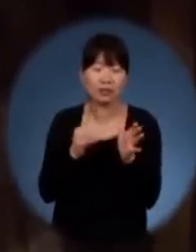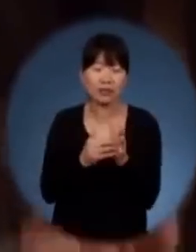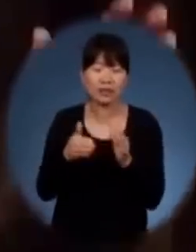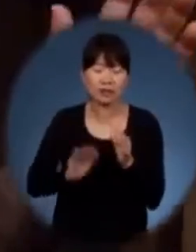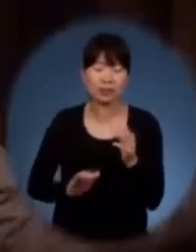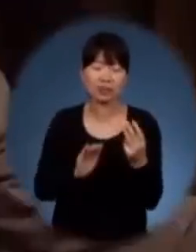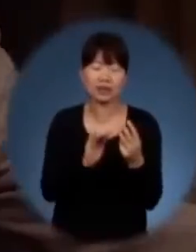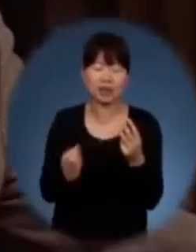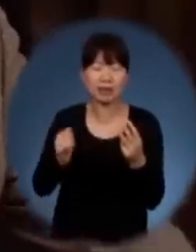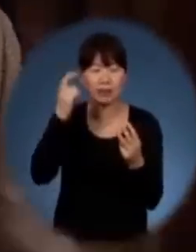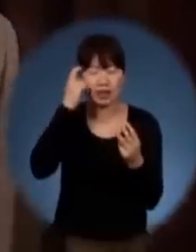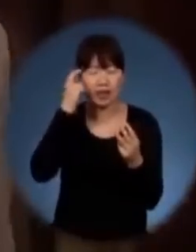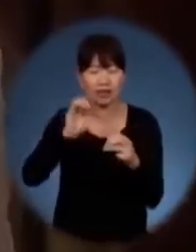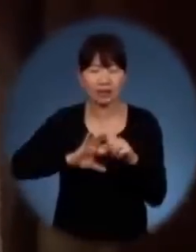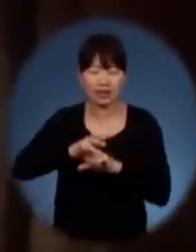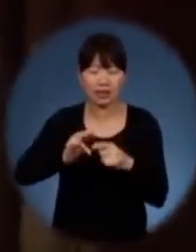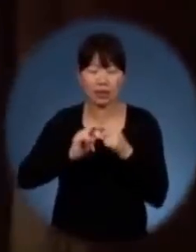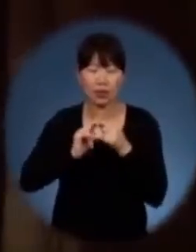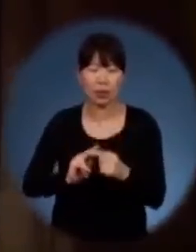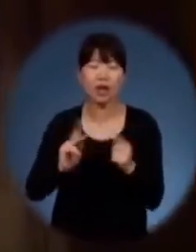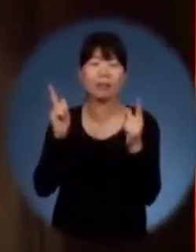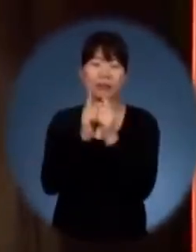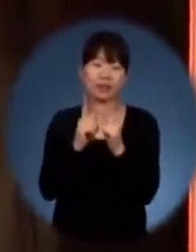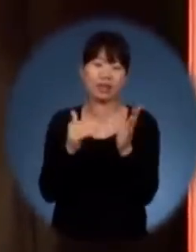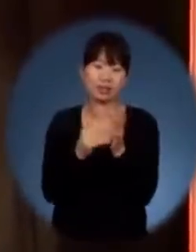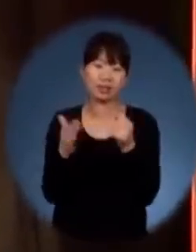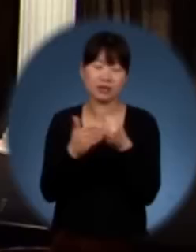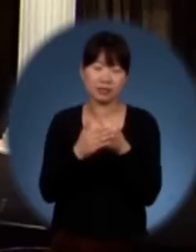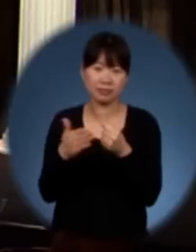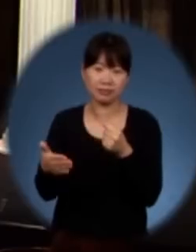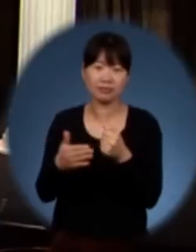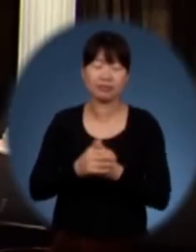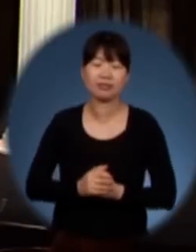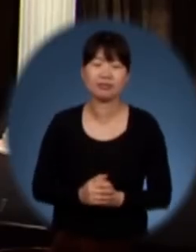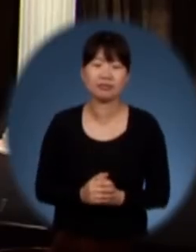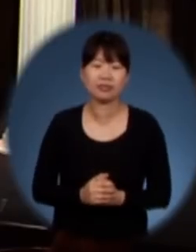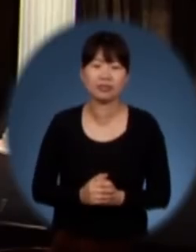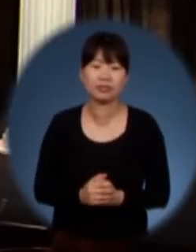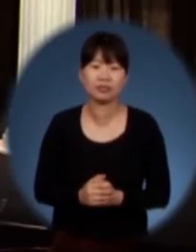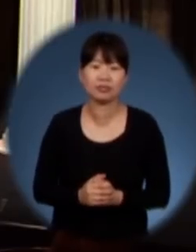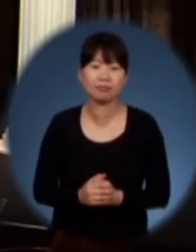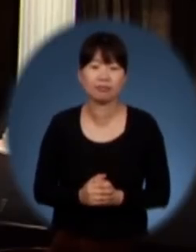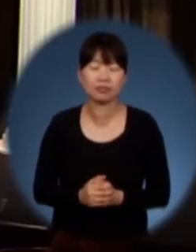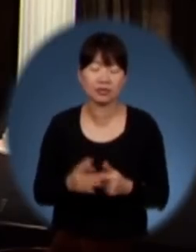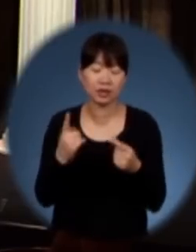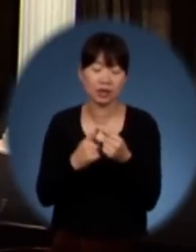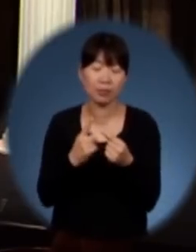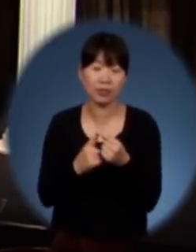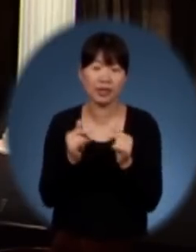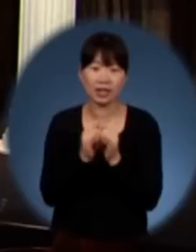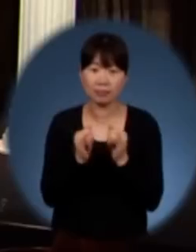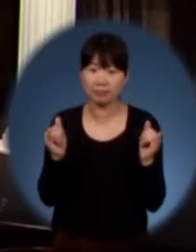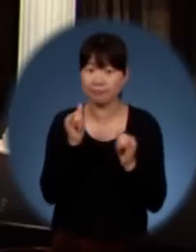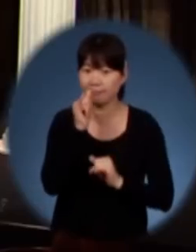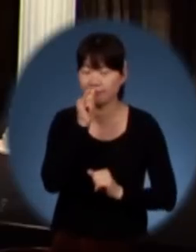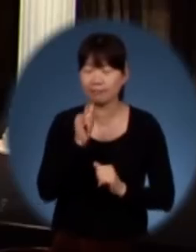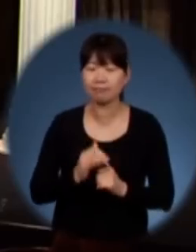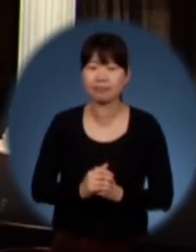정신이 세계와 만났기 때문이라는 것이죠 첫 번째 인물